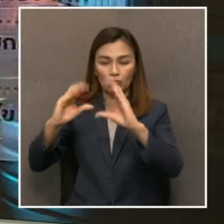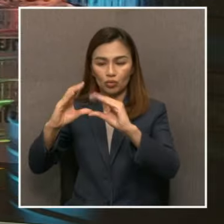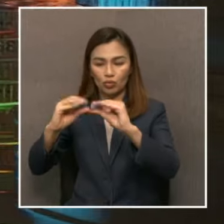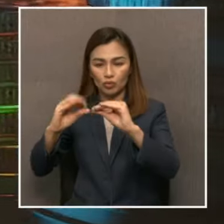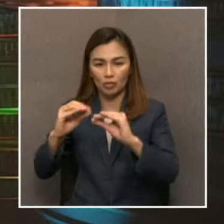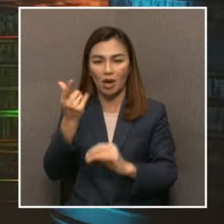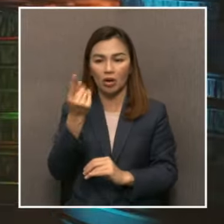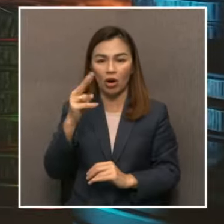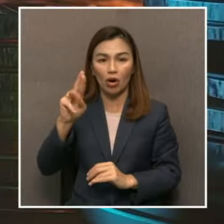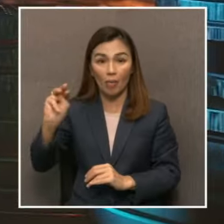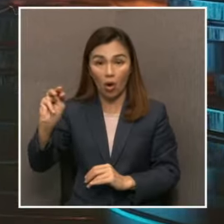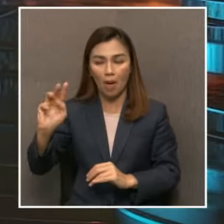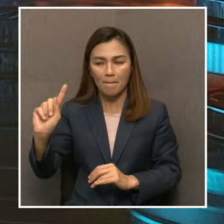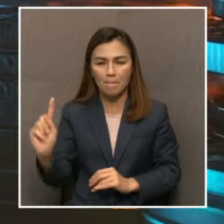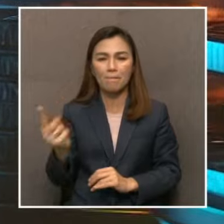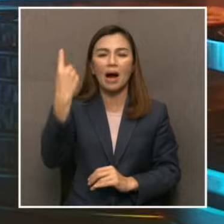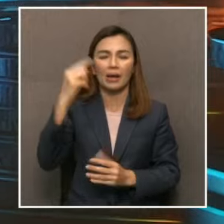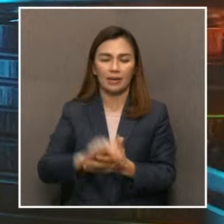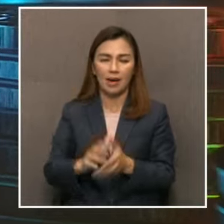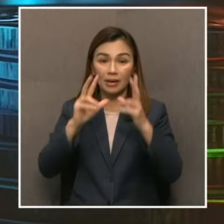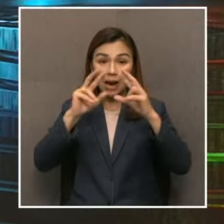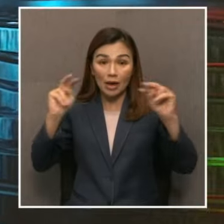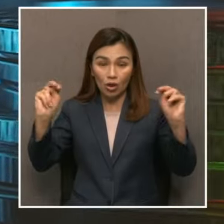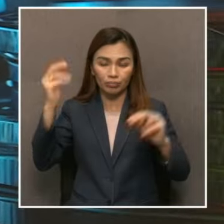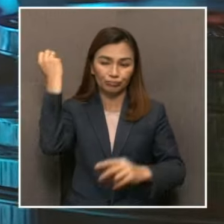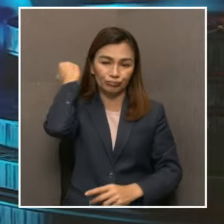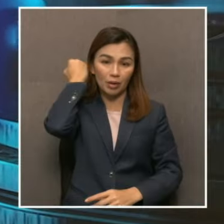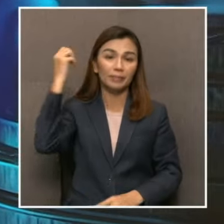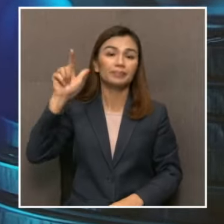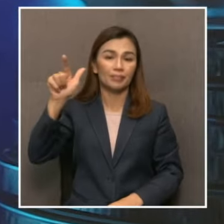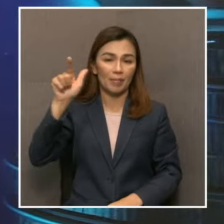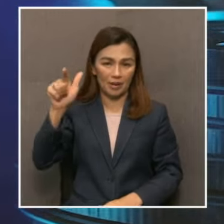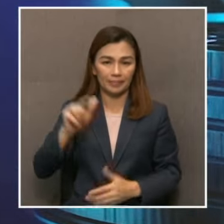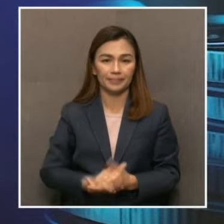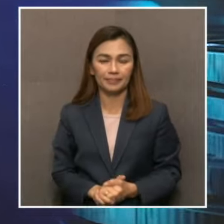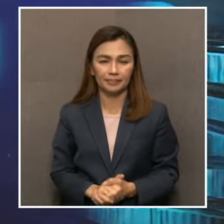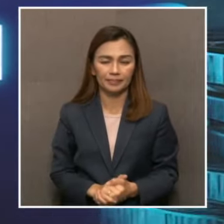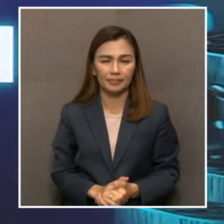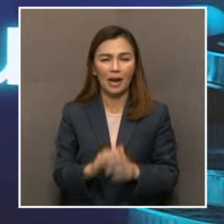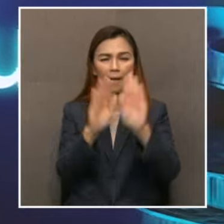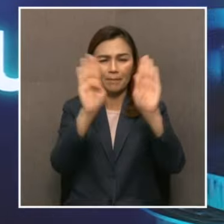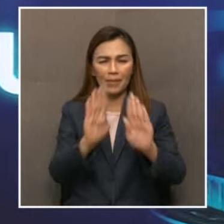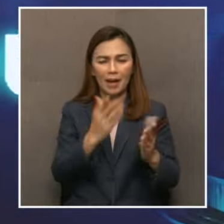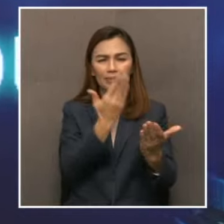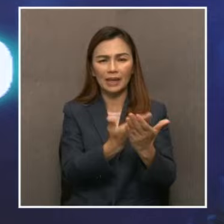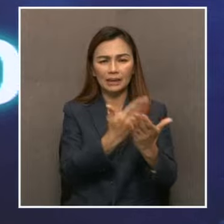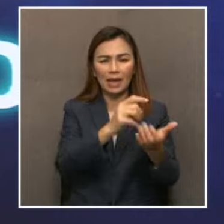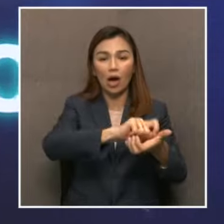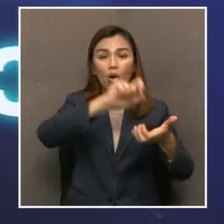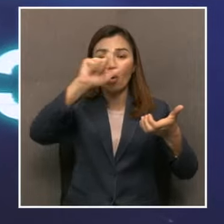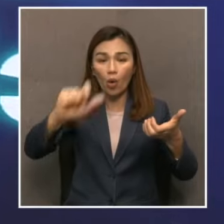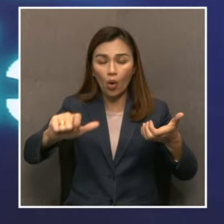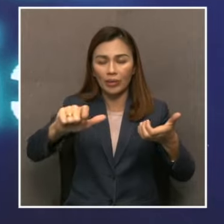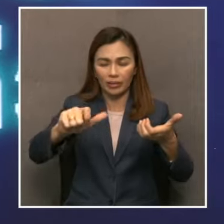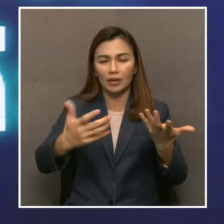นัดแรกนะครับภายใต้การนำของนายกรัฐมนตรีแผ่ทองทานชินวัตรและแน่นอนนะครับรูปแบบการจ่ายเงินนะครับแล้วก็เงื่อนไขการกระตุ้นเศร